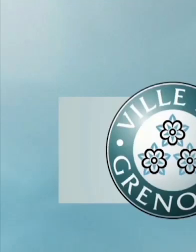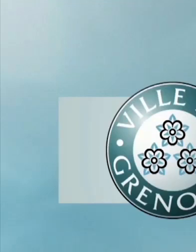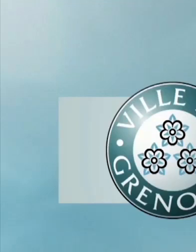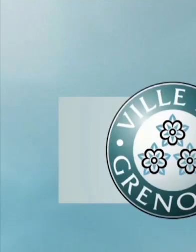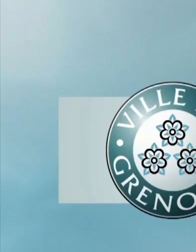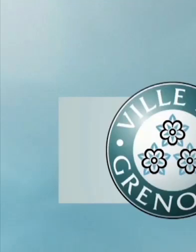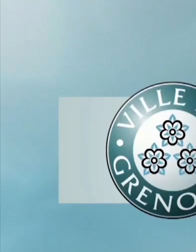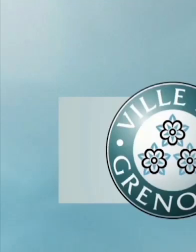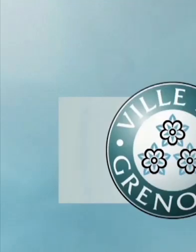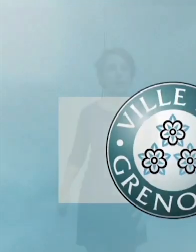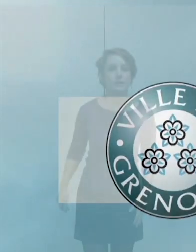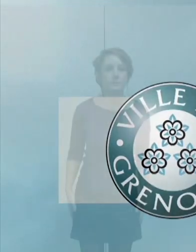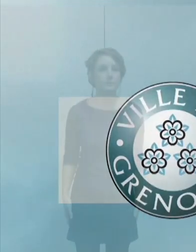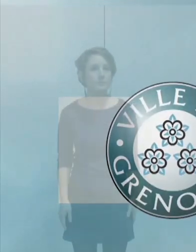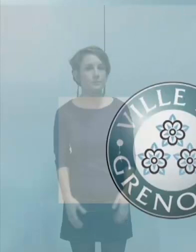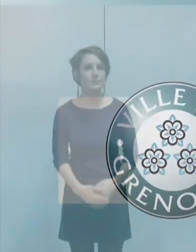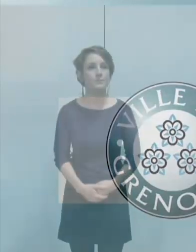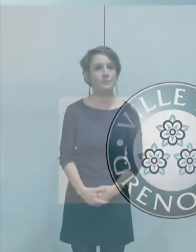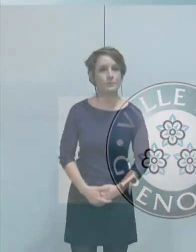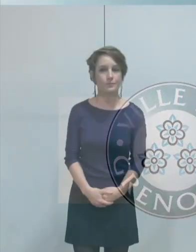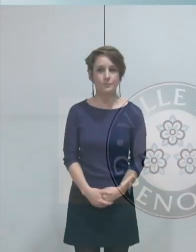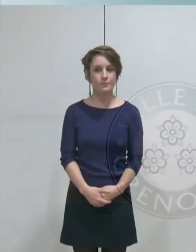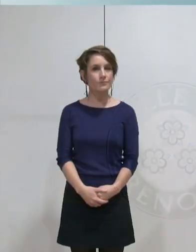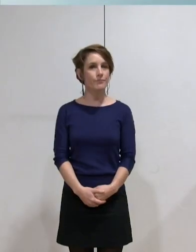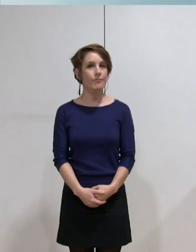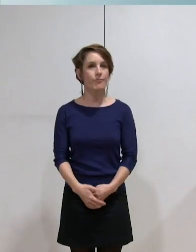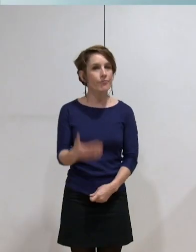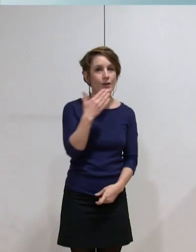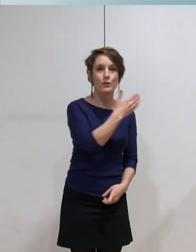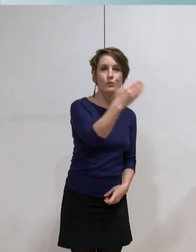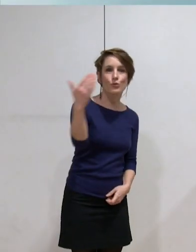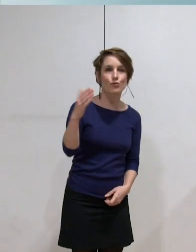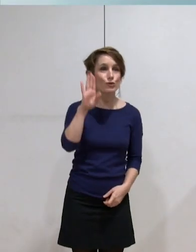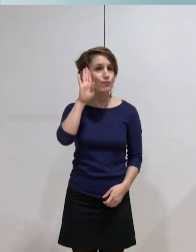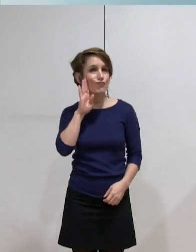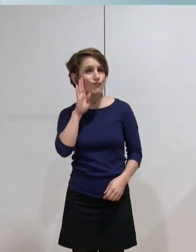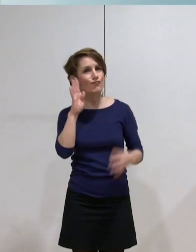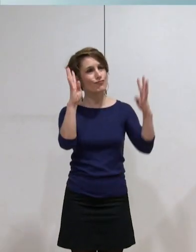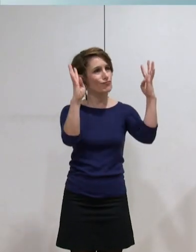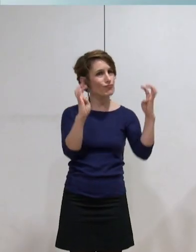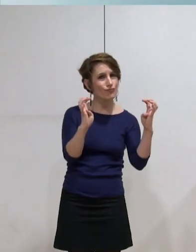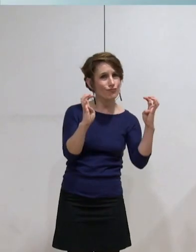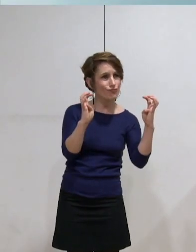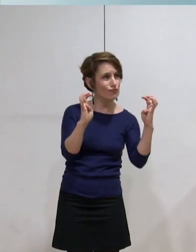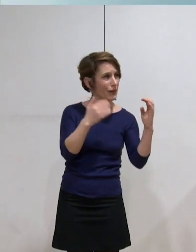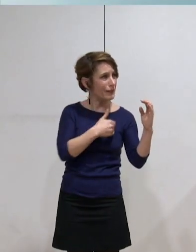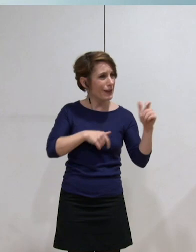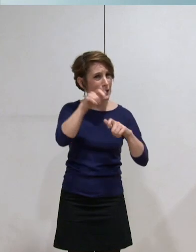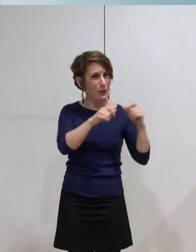allez bonjour à tous je vous invite à vous asseoir pour les